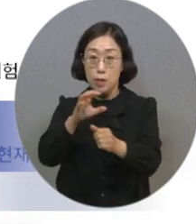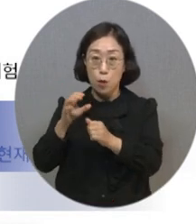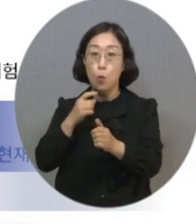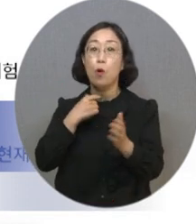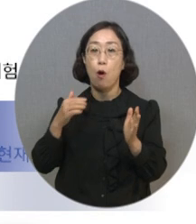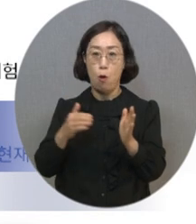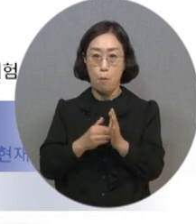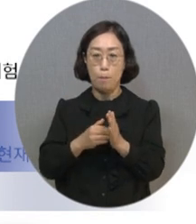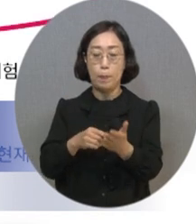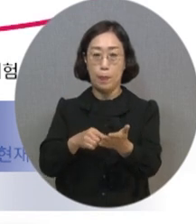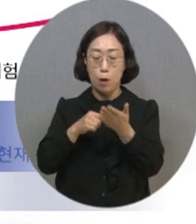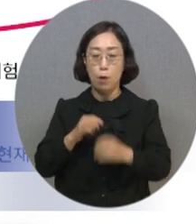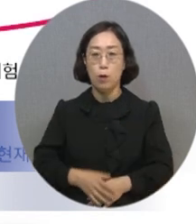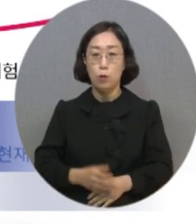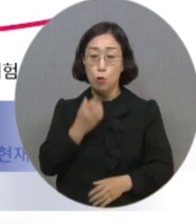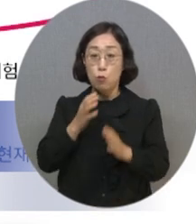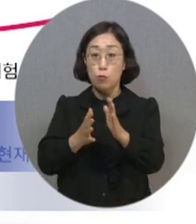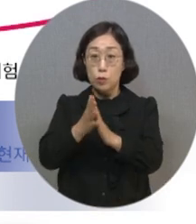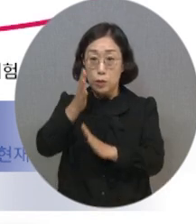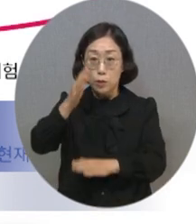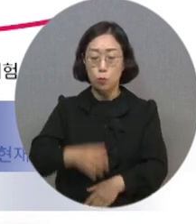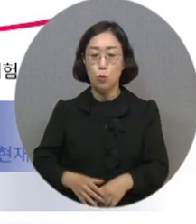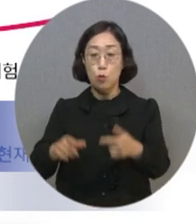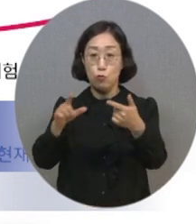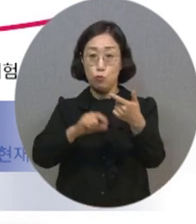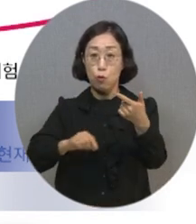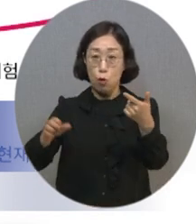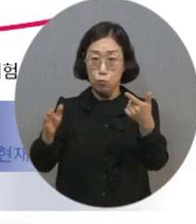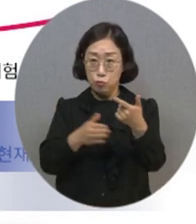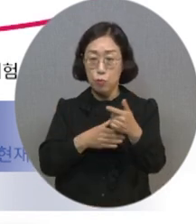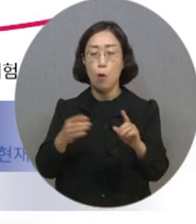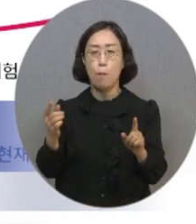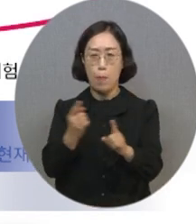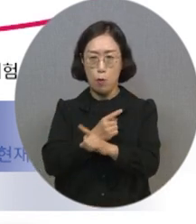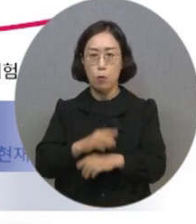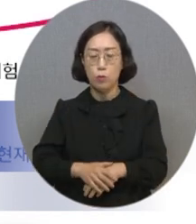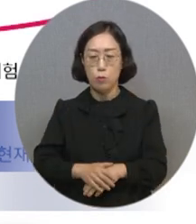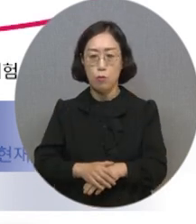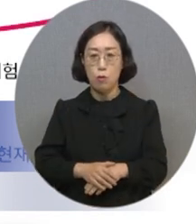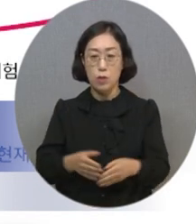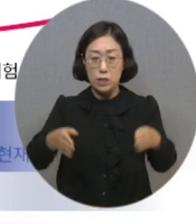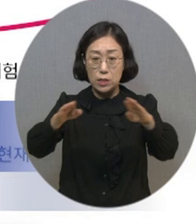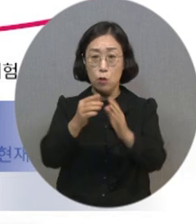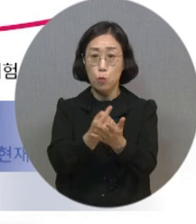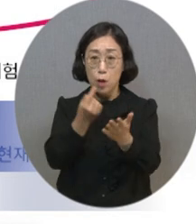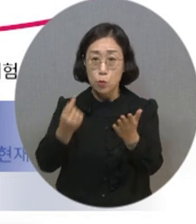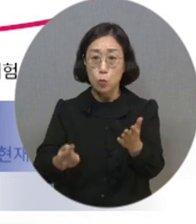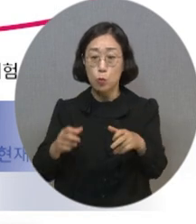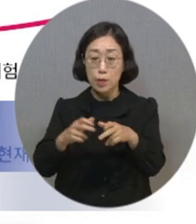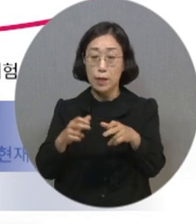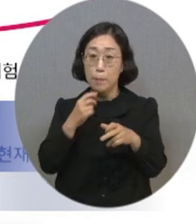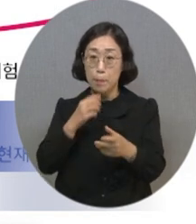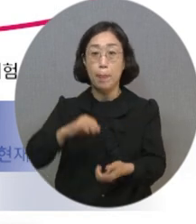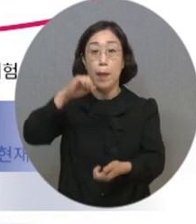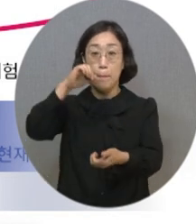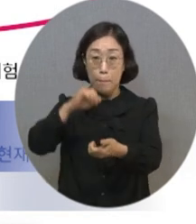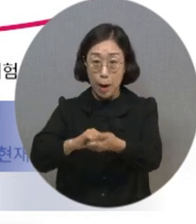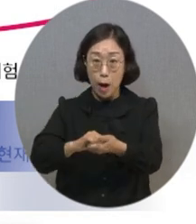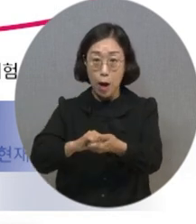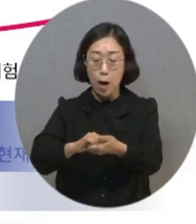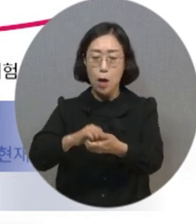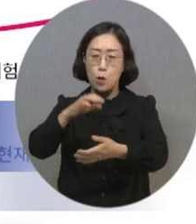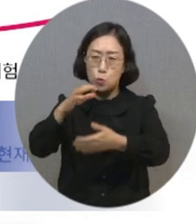밝혔습니다이 아울러 서울시는 올해 6월부터 장애인 거주 시설 퇴소 장애인만을 대상으로 하던 입주